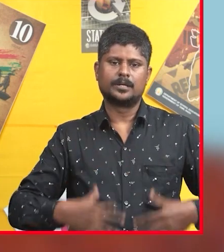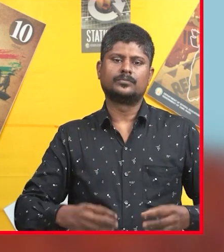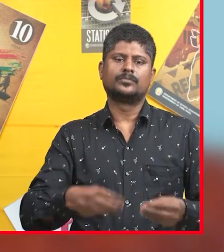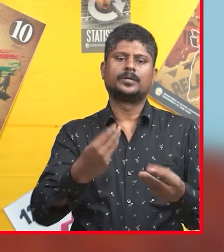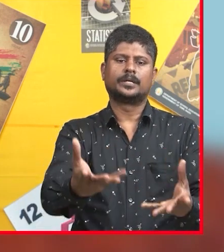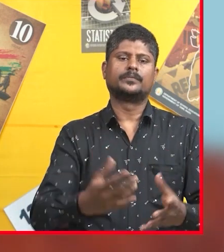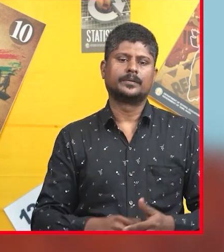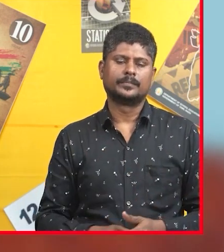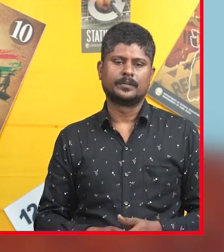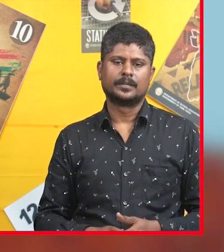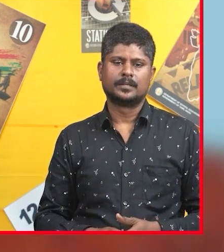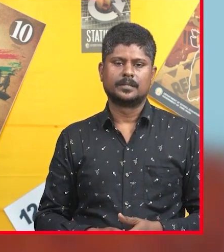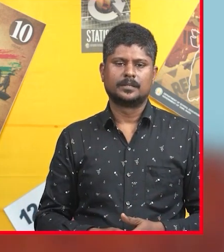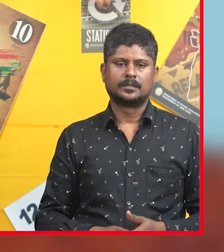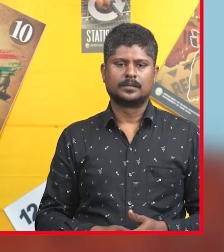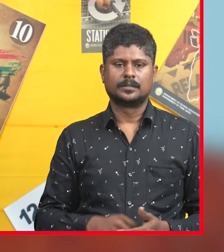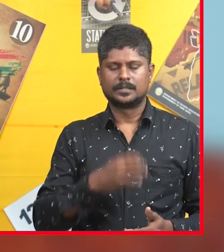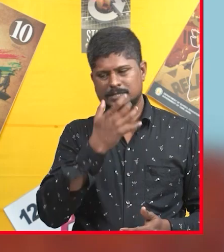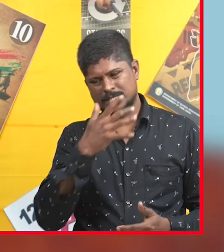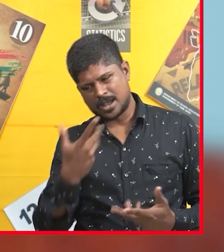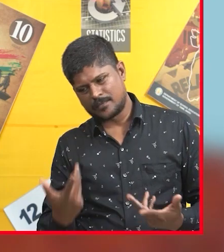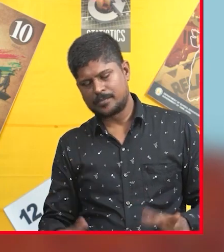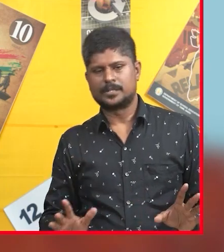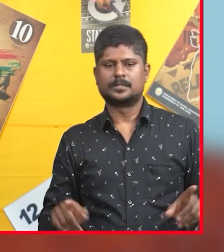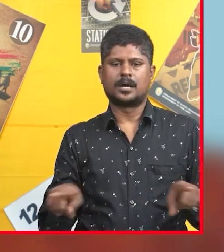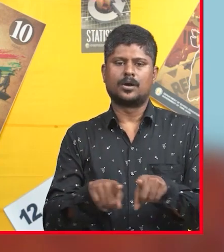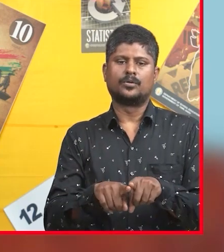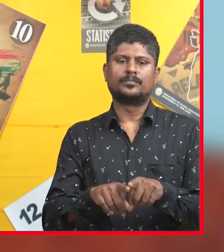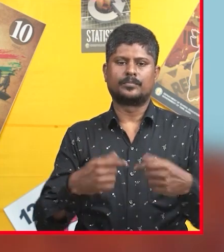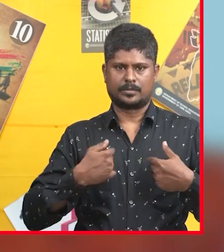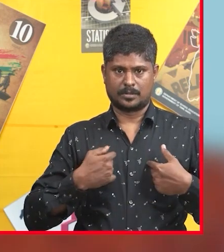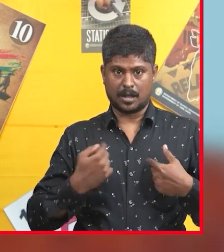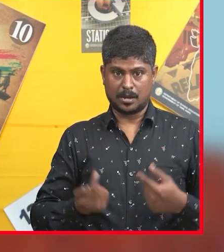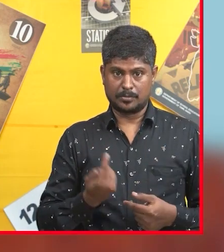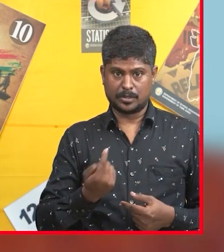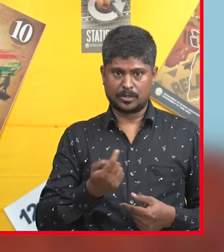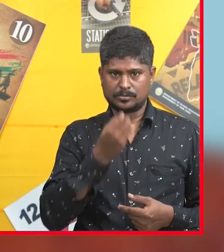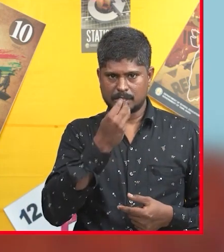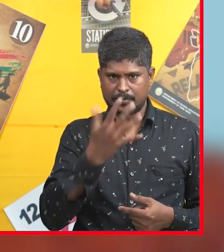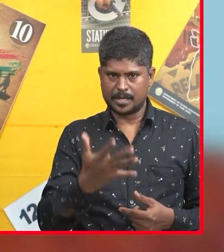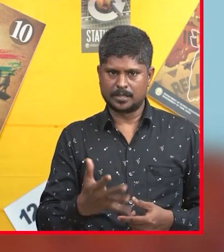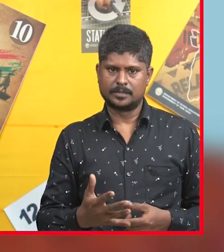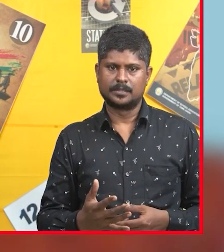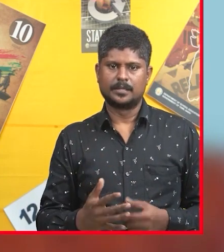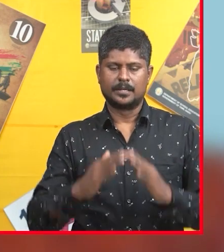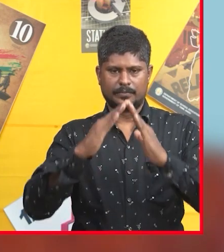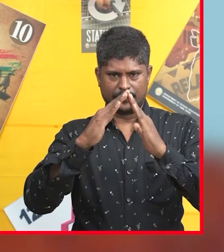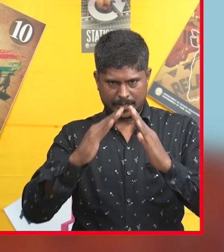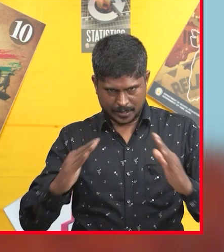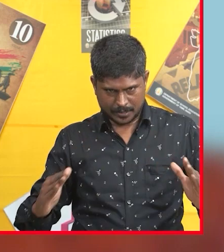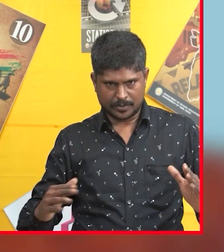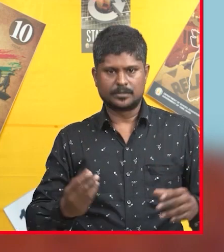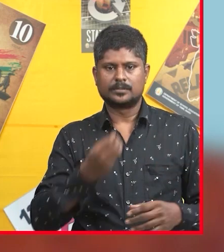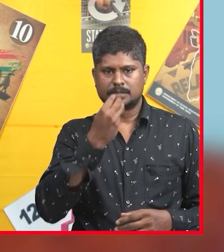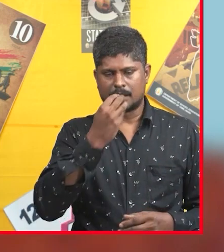இலரே. சாவா மருந்தாகி அமிழ்தமே கிடைத்தாலும் தாம் மட்டும் உண்ணாது, வீட்டிற்கு வரக்கூடிய